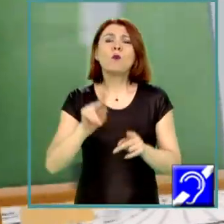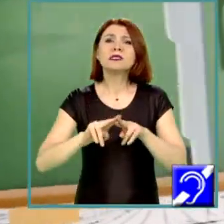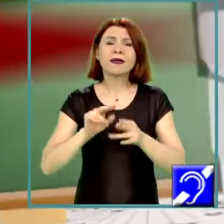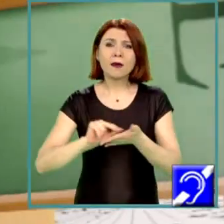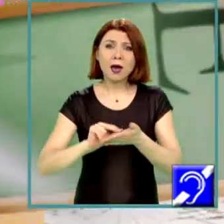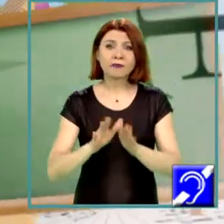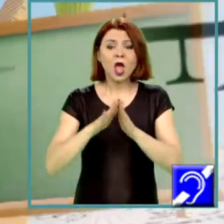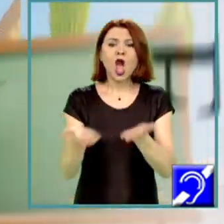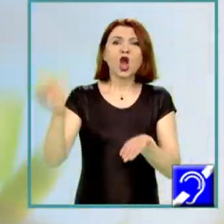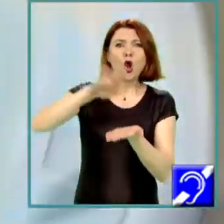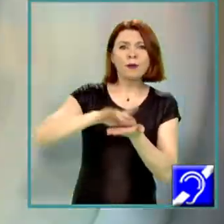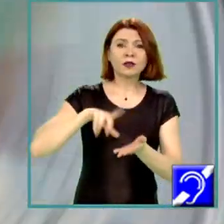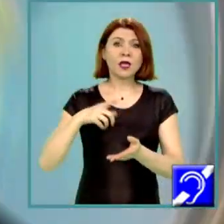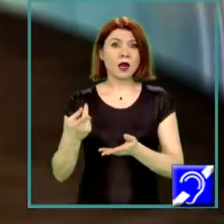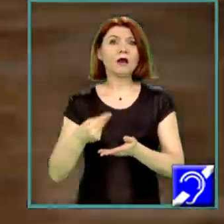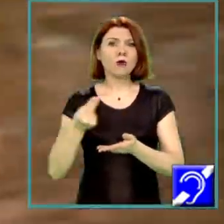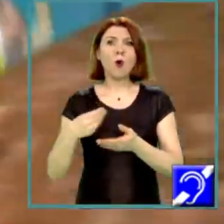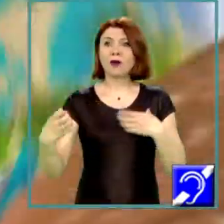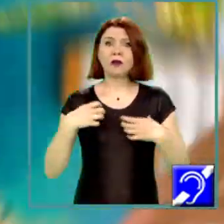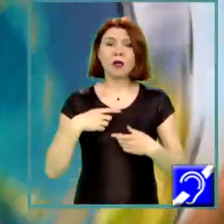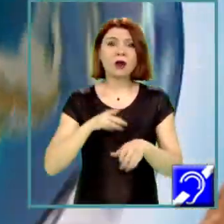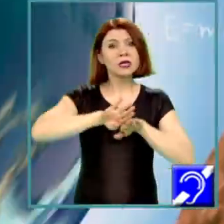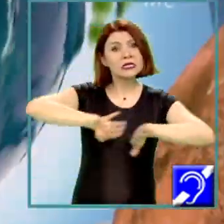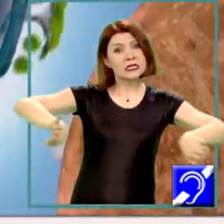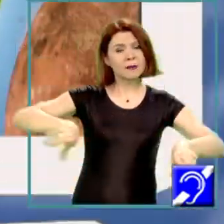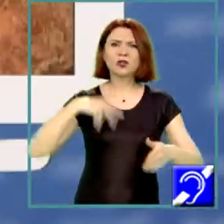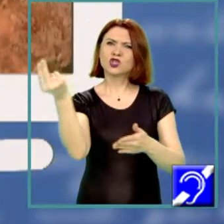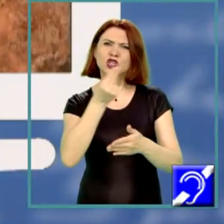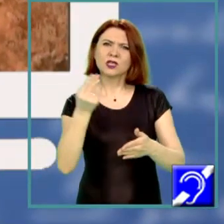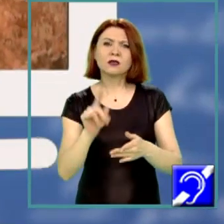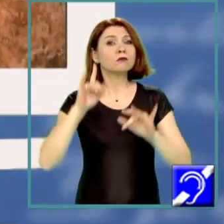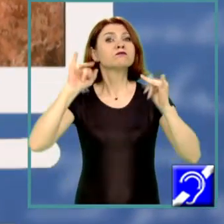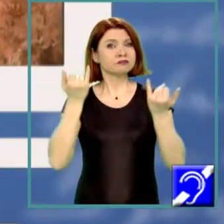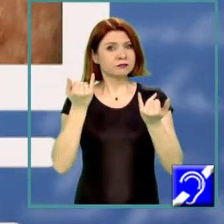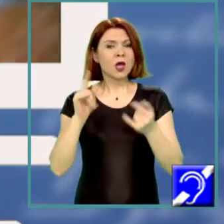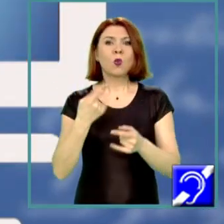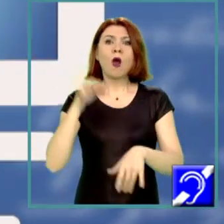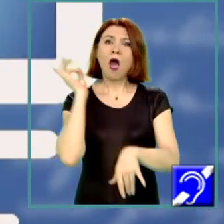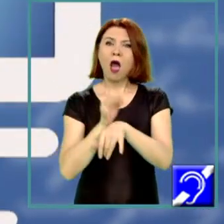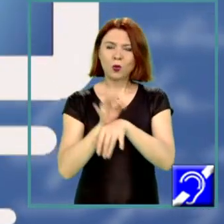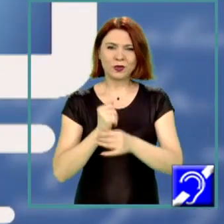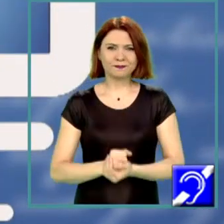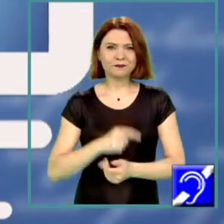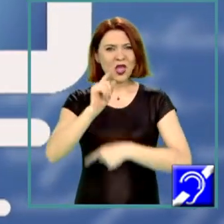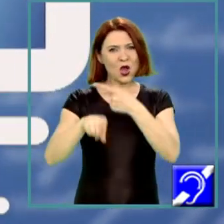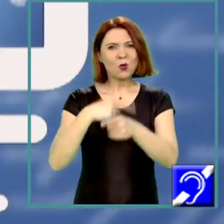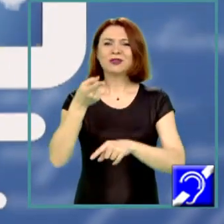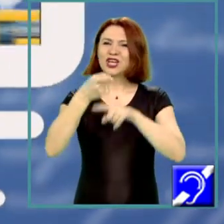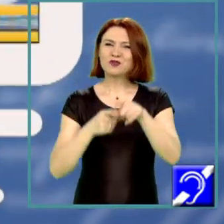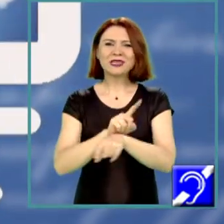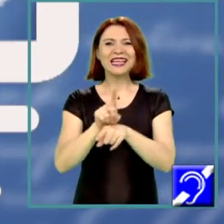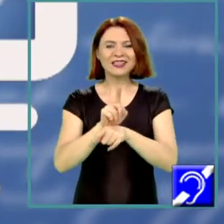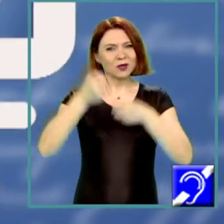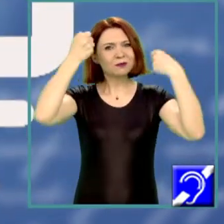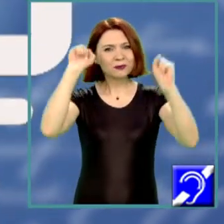coperta era o operă de Artă de sine stătătoare și era decorată în unele cazuri chiar cu aur următoarea jumătate de oră